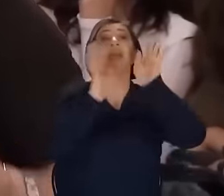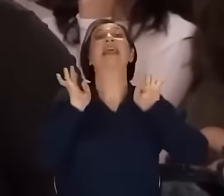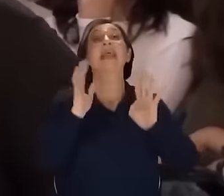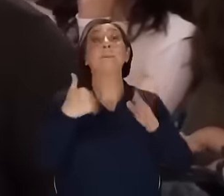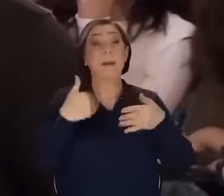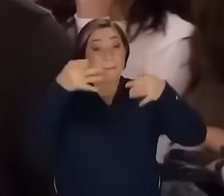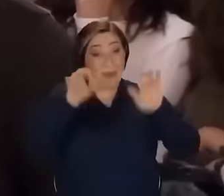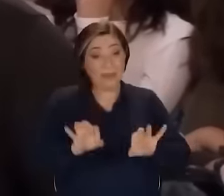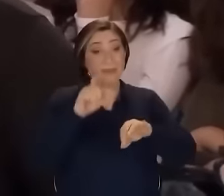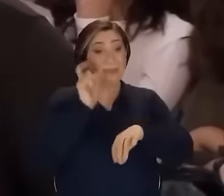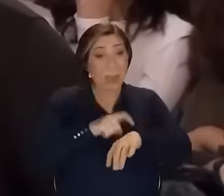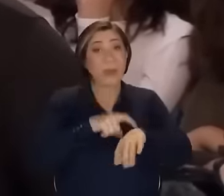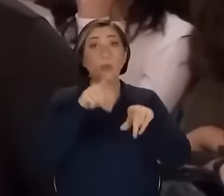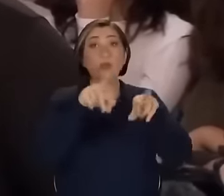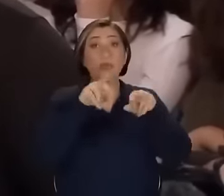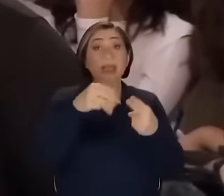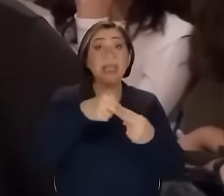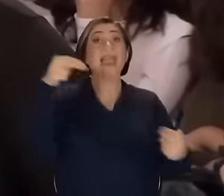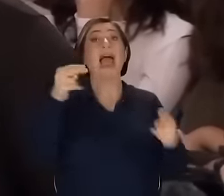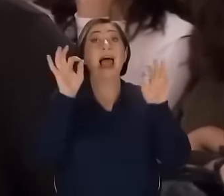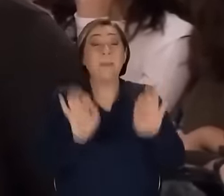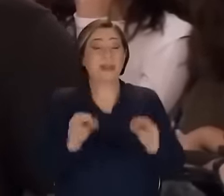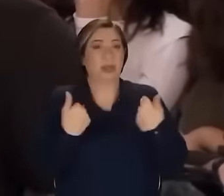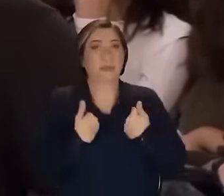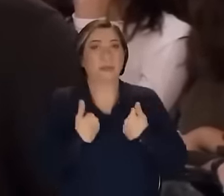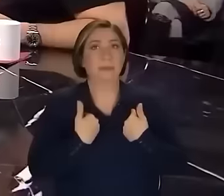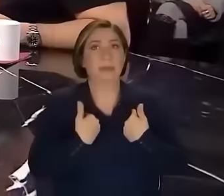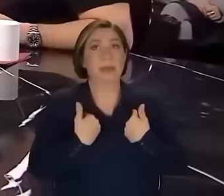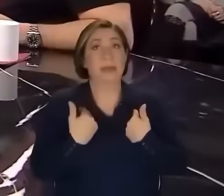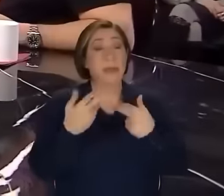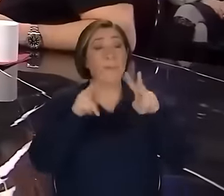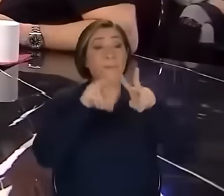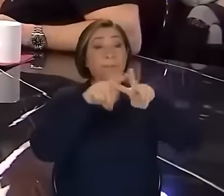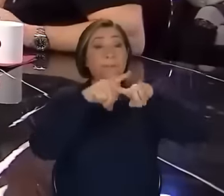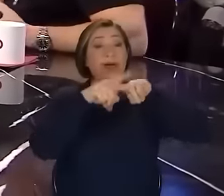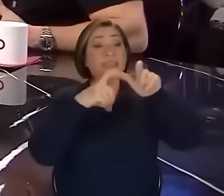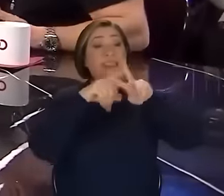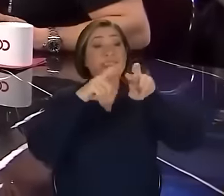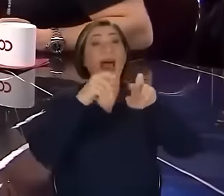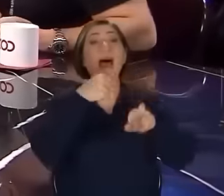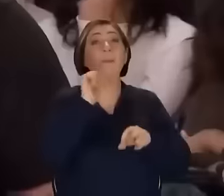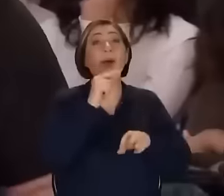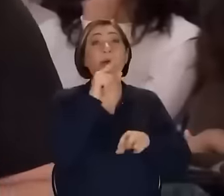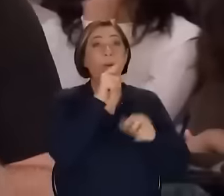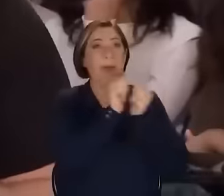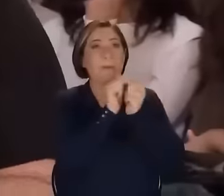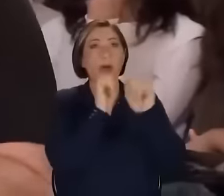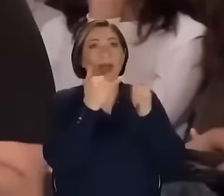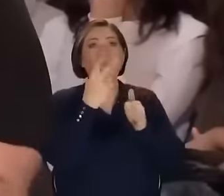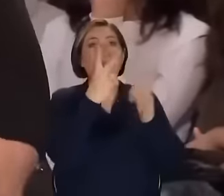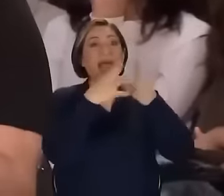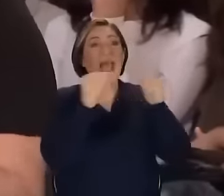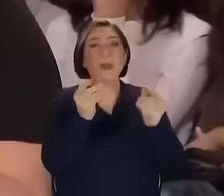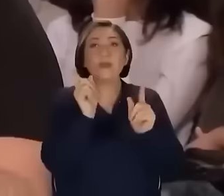Ben başladığım zaman da bu tonda öykülerle başlamıştım. Masal abiyle beraber oynadığımız o iki abi,